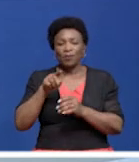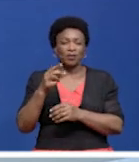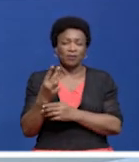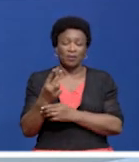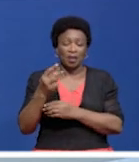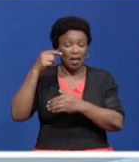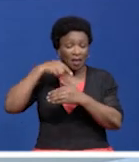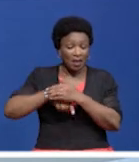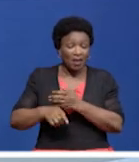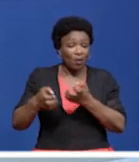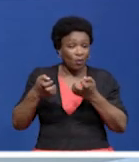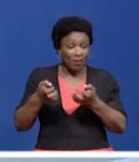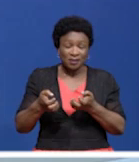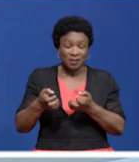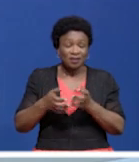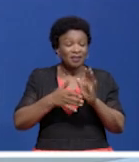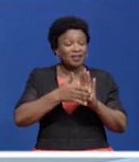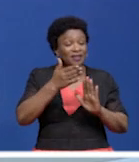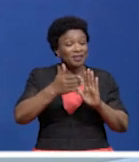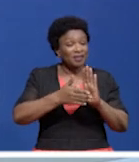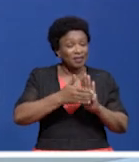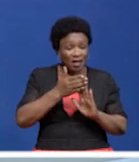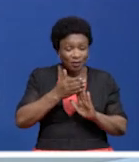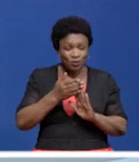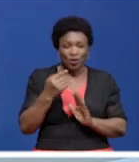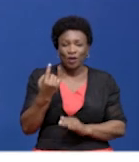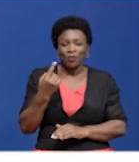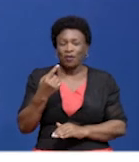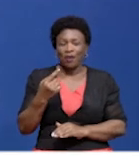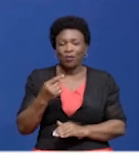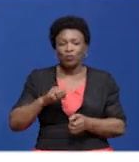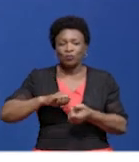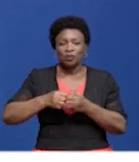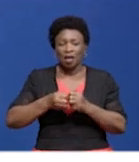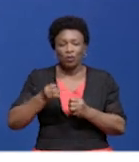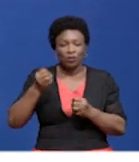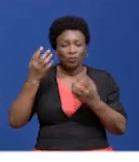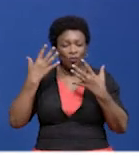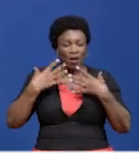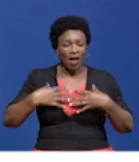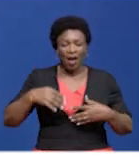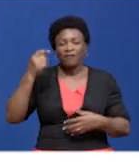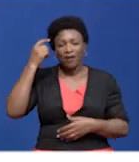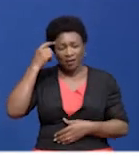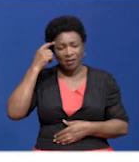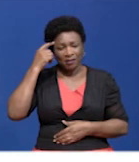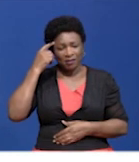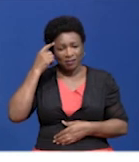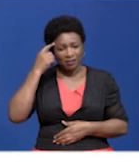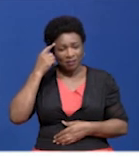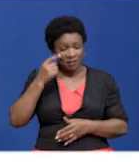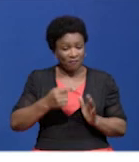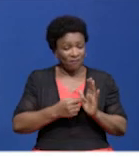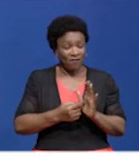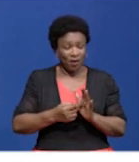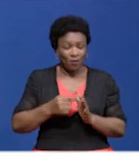kwenye um kja chanya wewe chango ya af akili nike tu kitu kogo kuna utu